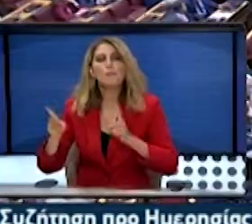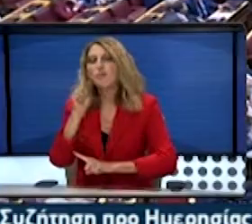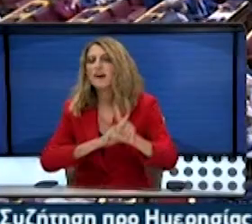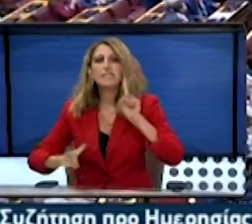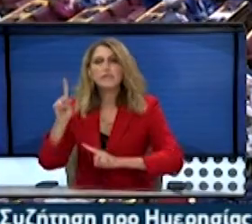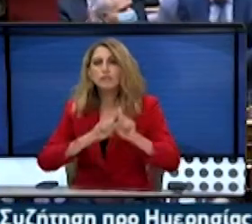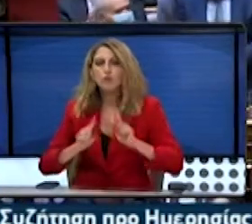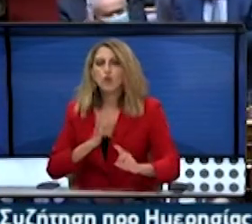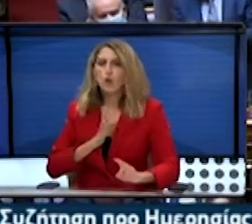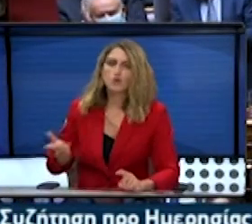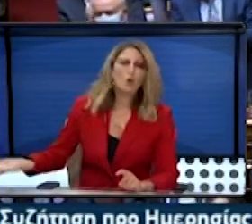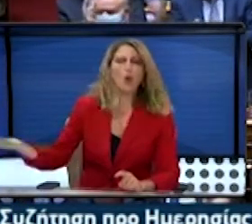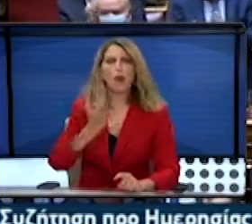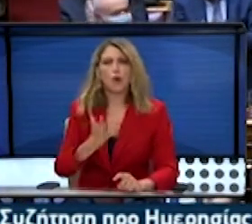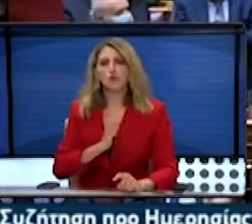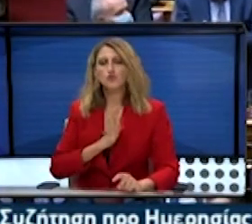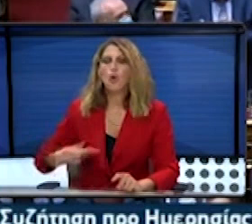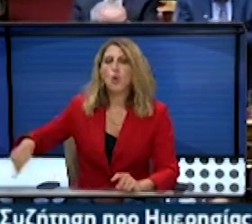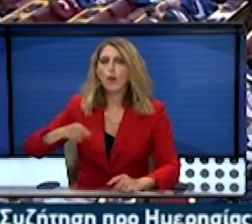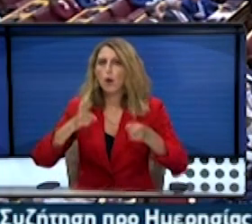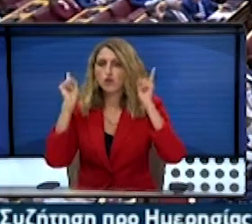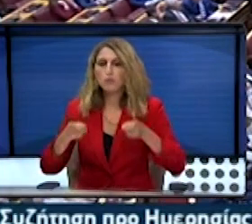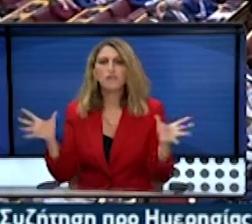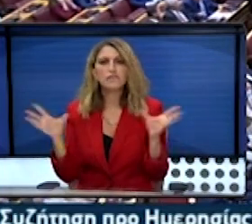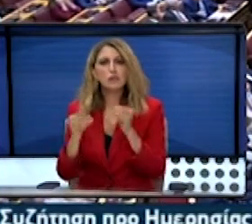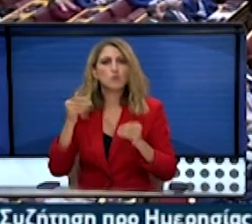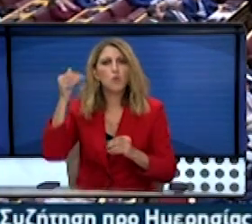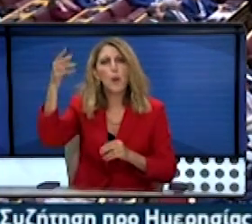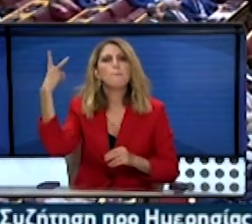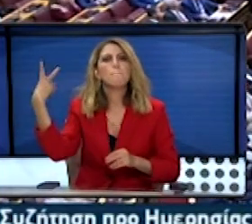πολλά, κυρία Λιβαδάρη, να μην ξεχάσετε. Τα βάλω όλα μαζί, είναι αλήθεια.